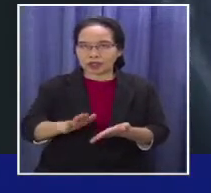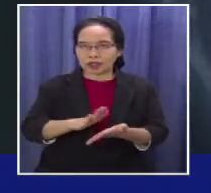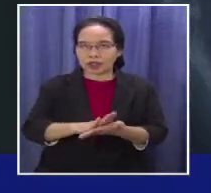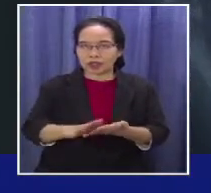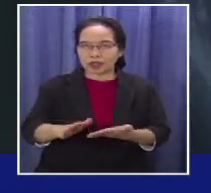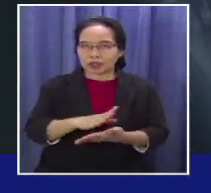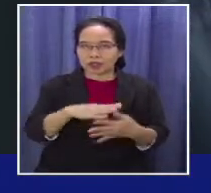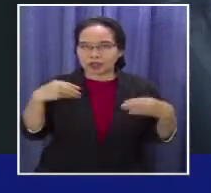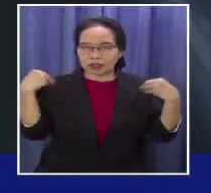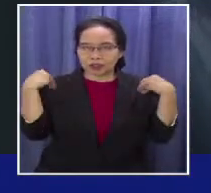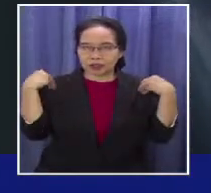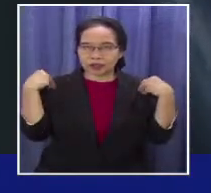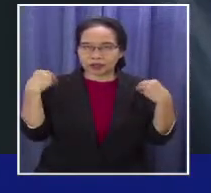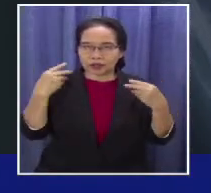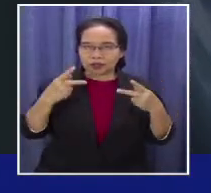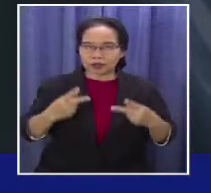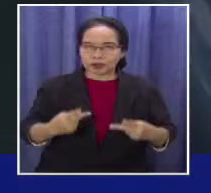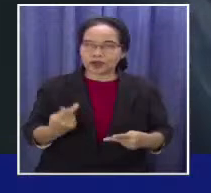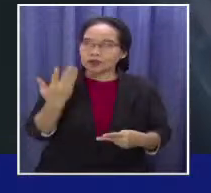abɛma yɛ nipadua